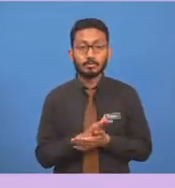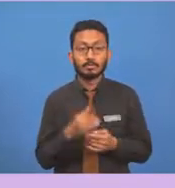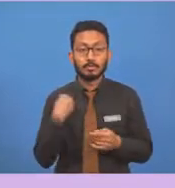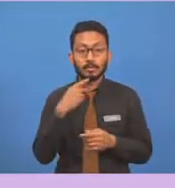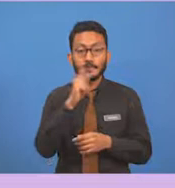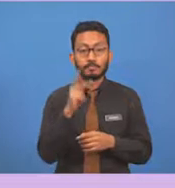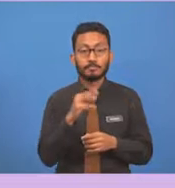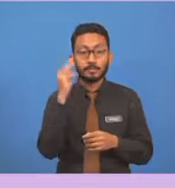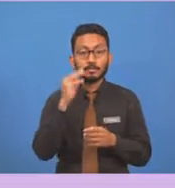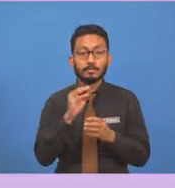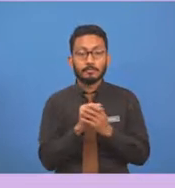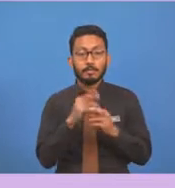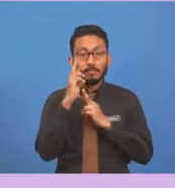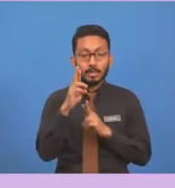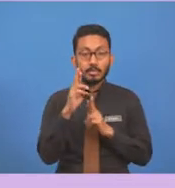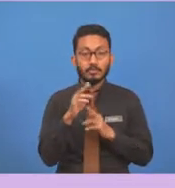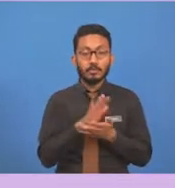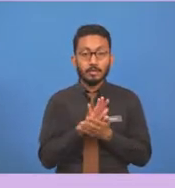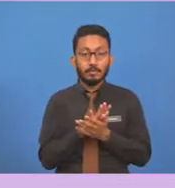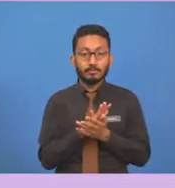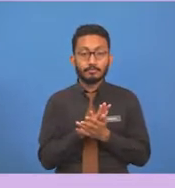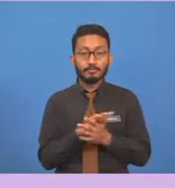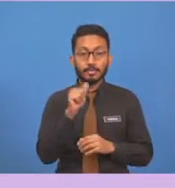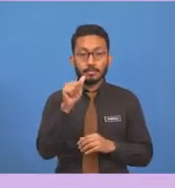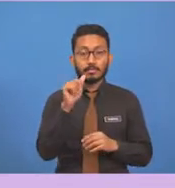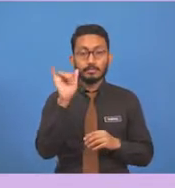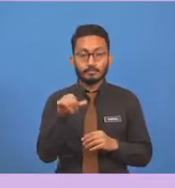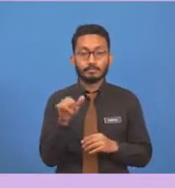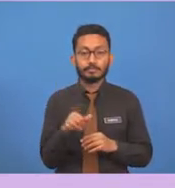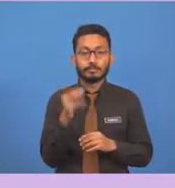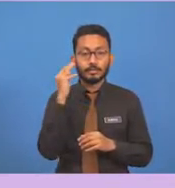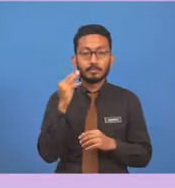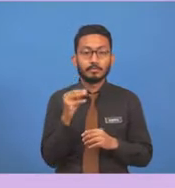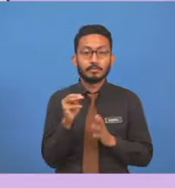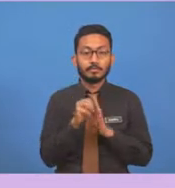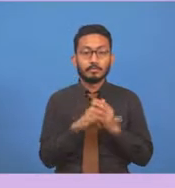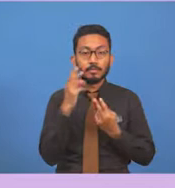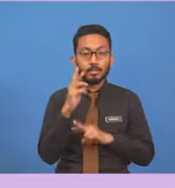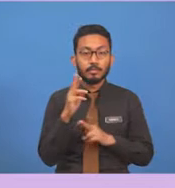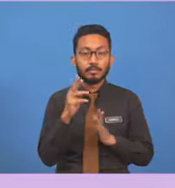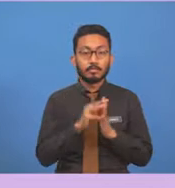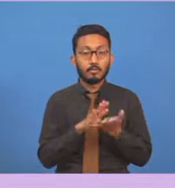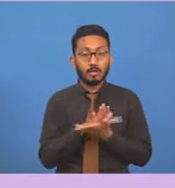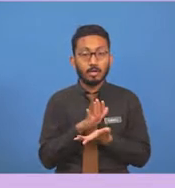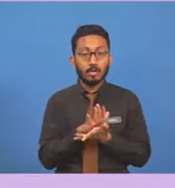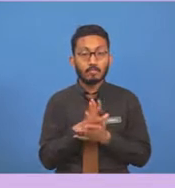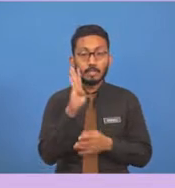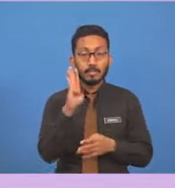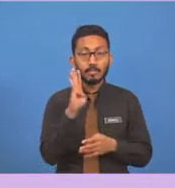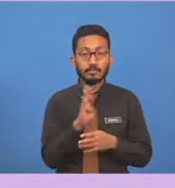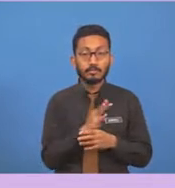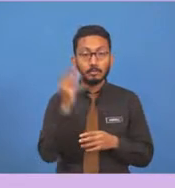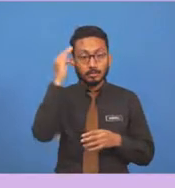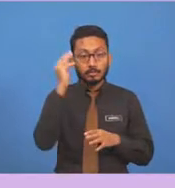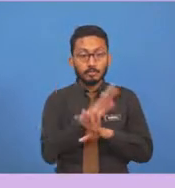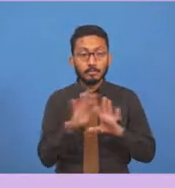warga sekolah? A. Ya, Mani menghormati warga sekolah. B. Mani tidak menghormati warga